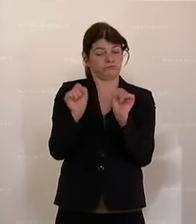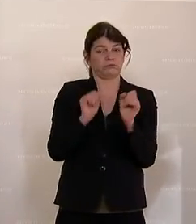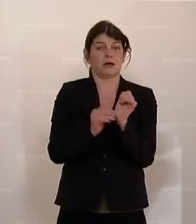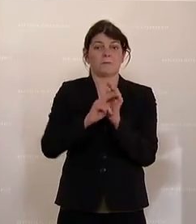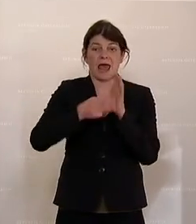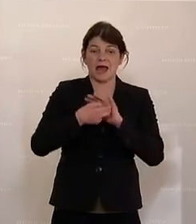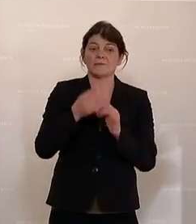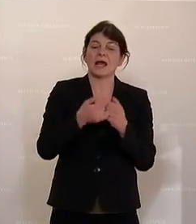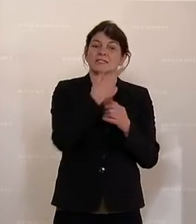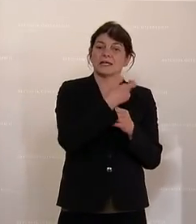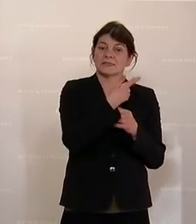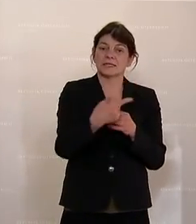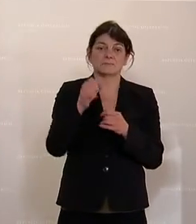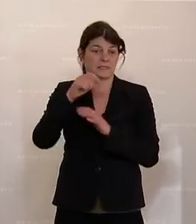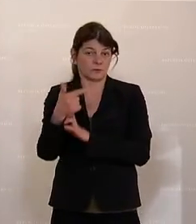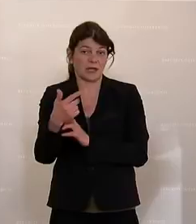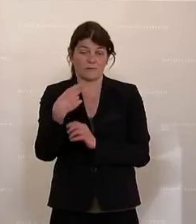bis 2026 vom